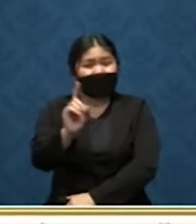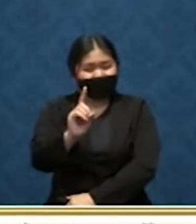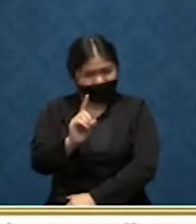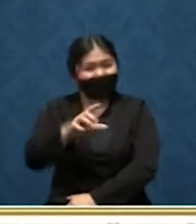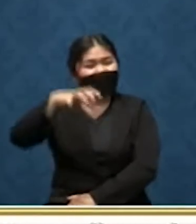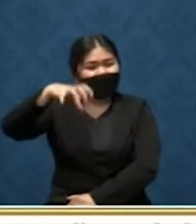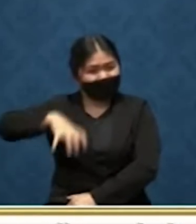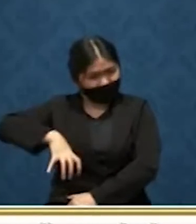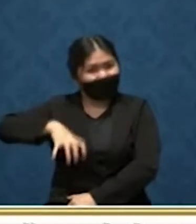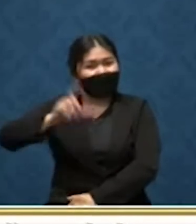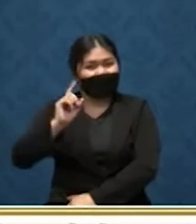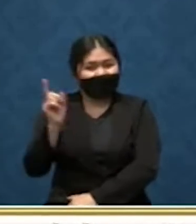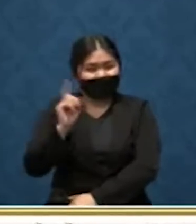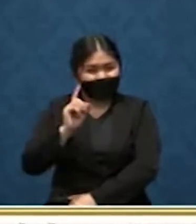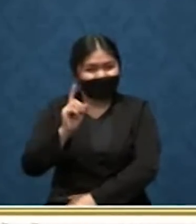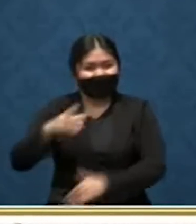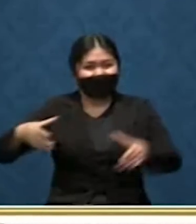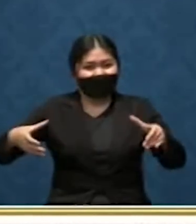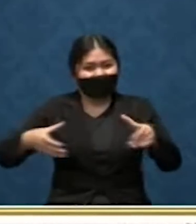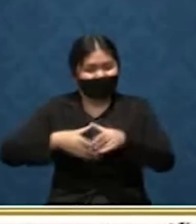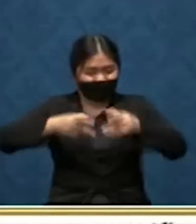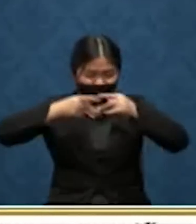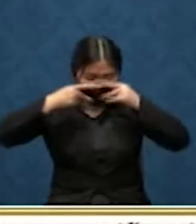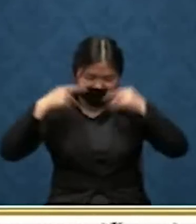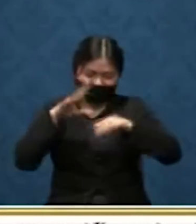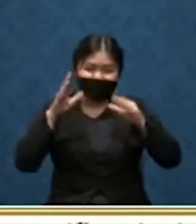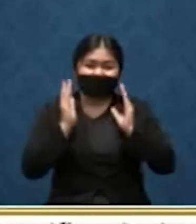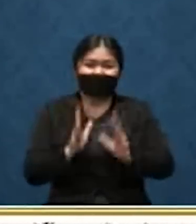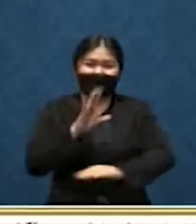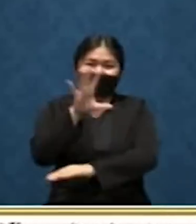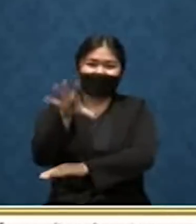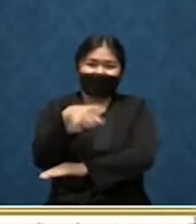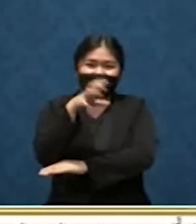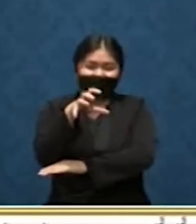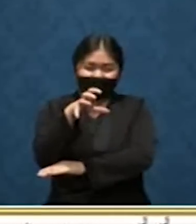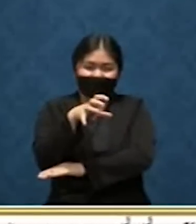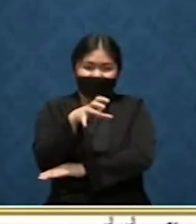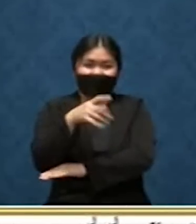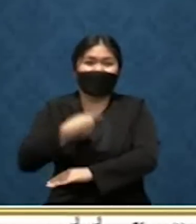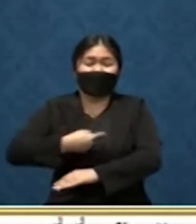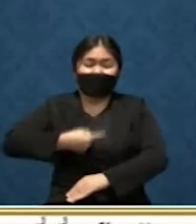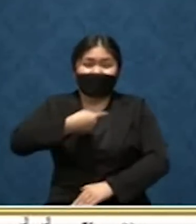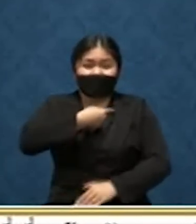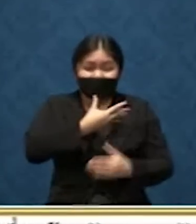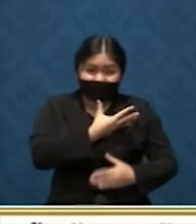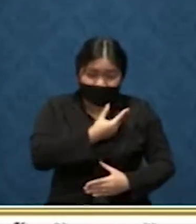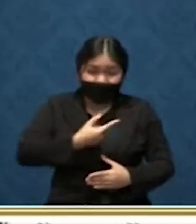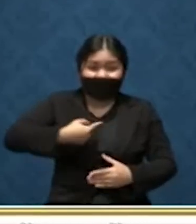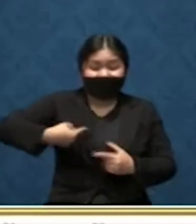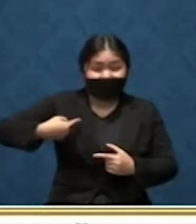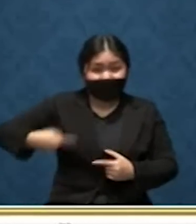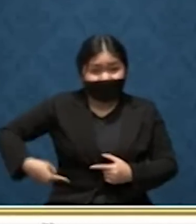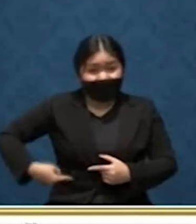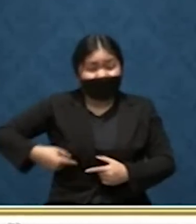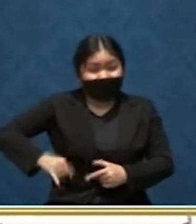็นสถานีปลายทางของกลุมมชาชีพและการคาเอาวัวะถ้าอย่างนั้นแล้วการทจะประส